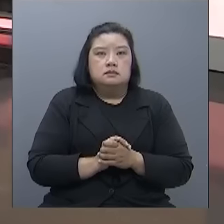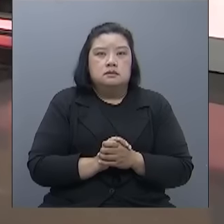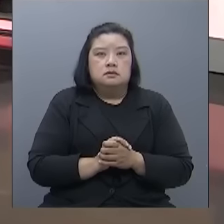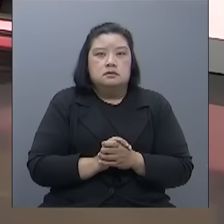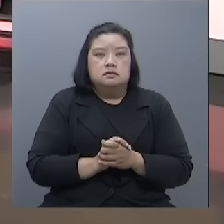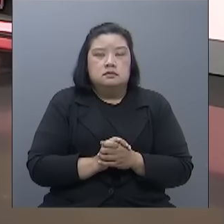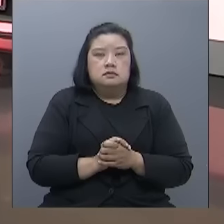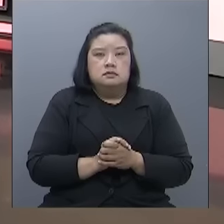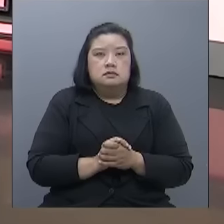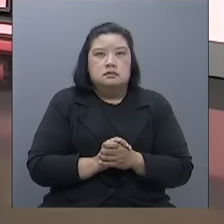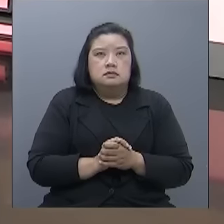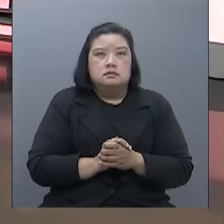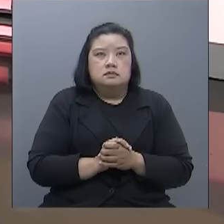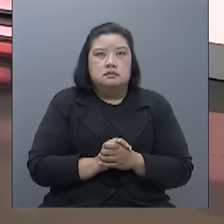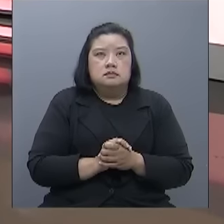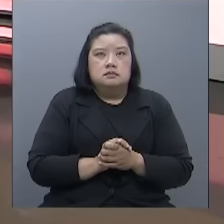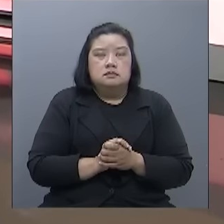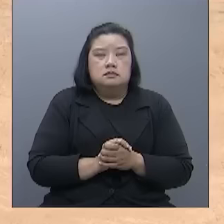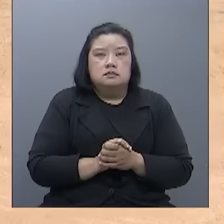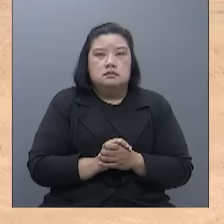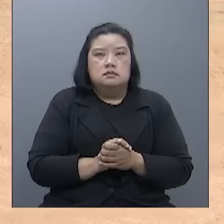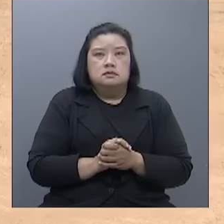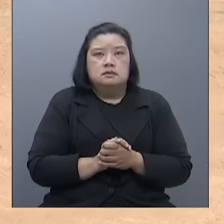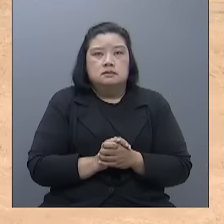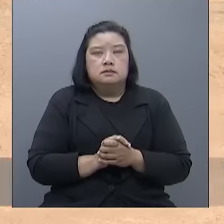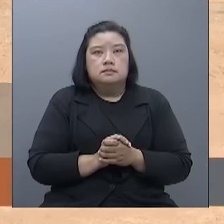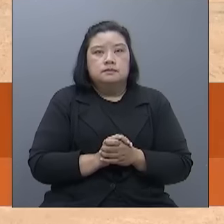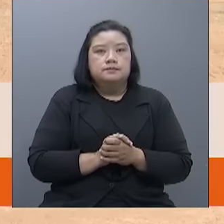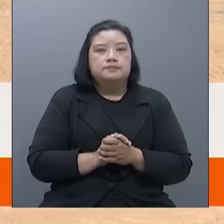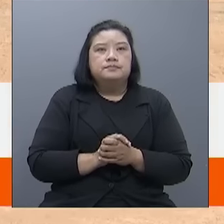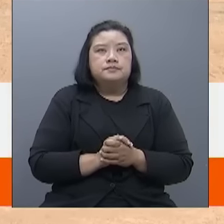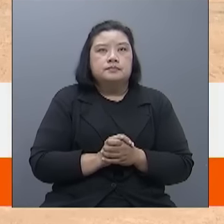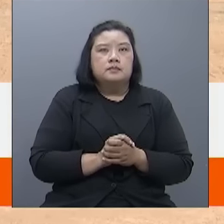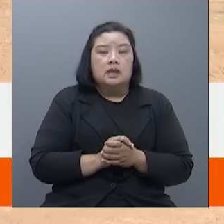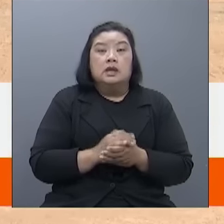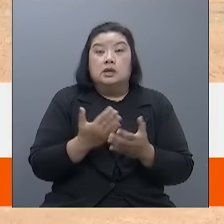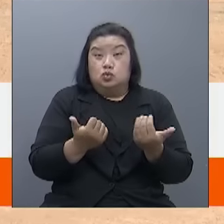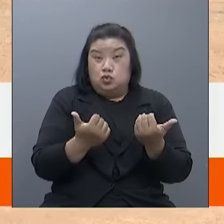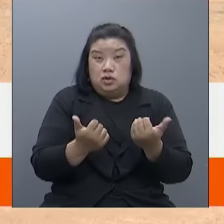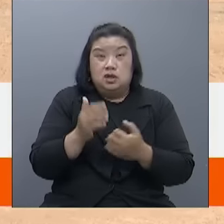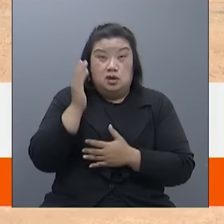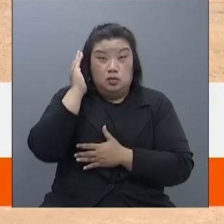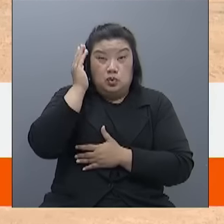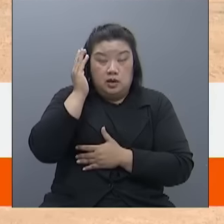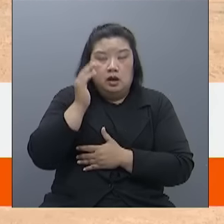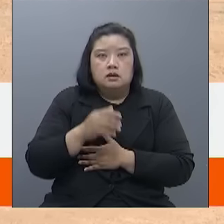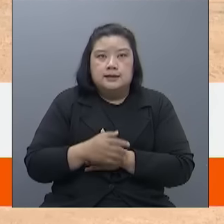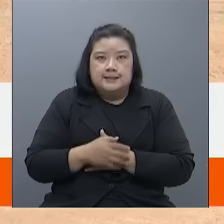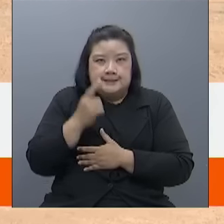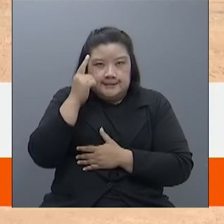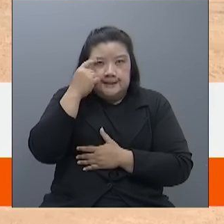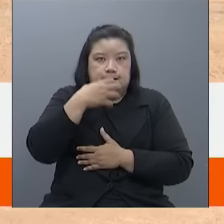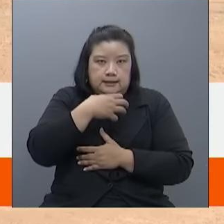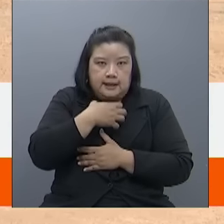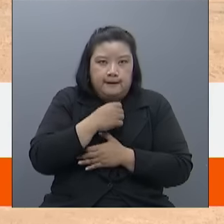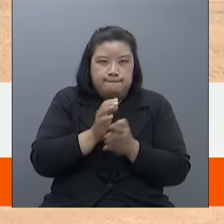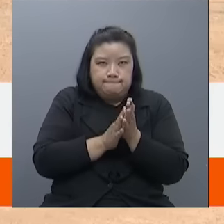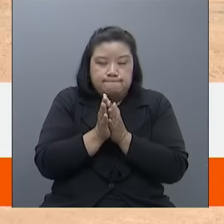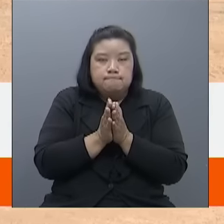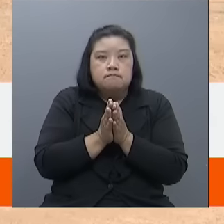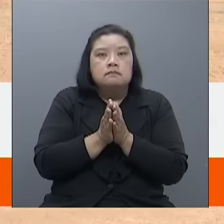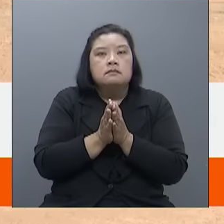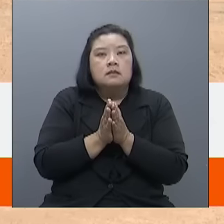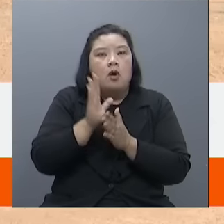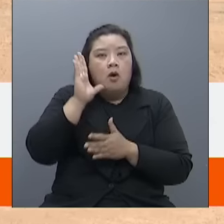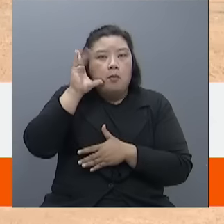ค่ะคุณพรวดีคุณจิรชาตาคะพฤติการของผู้ก่อเหตุนะคะที่มีการวางแผนฆาตกรรมคนในครอบครัว